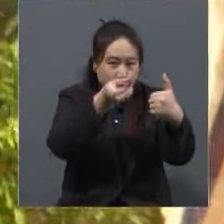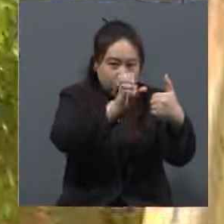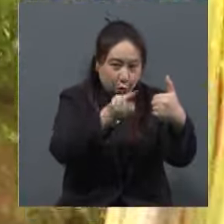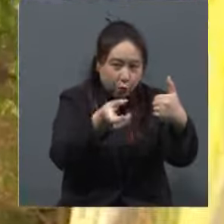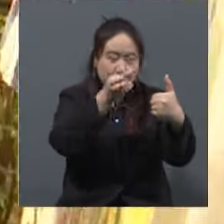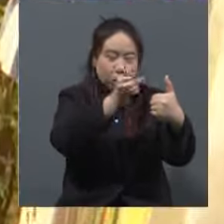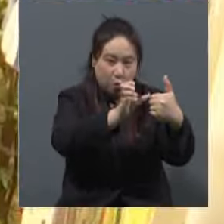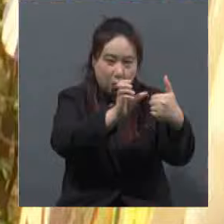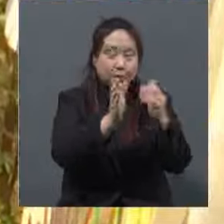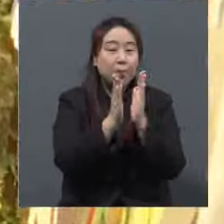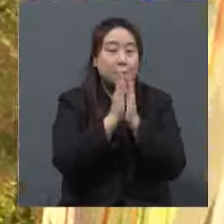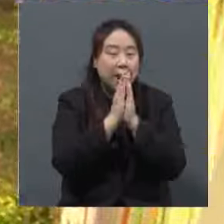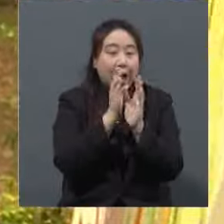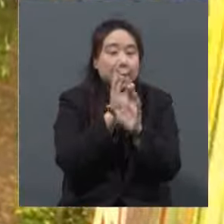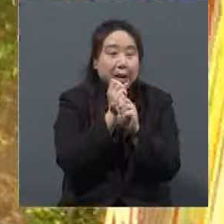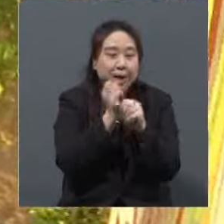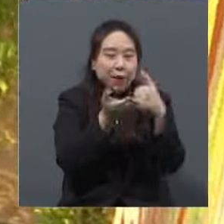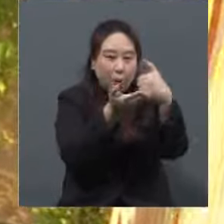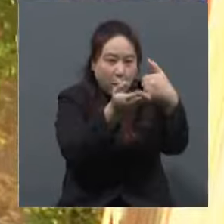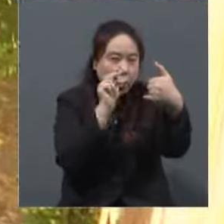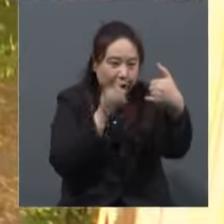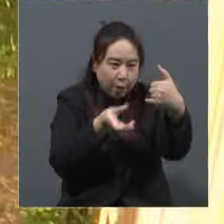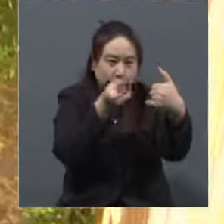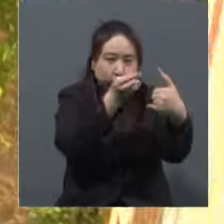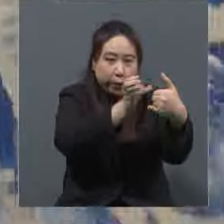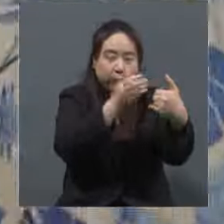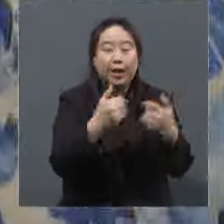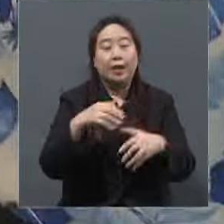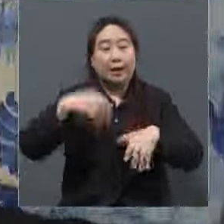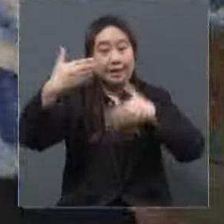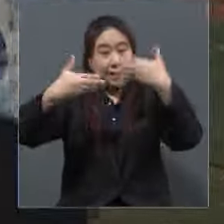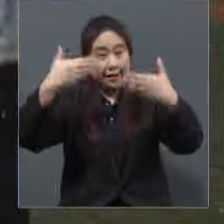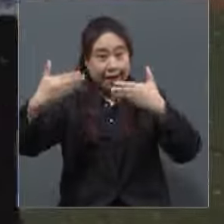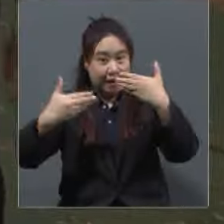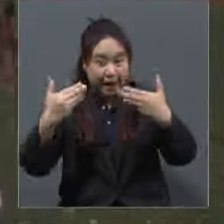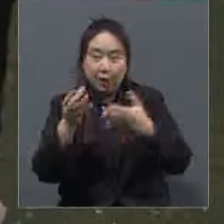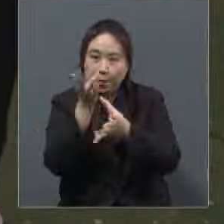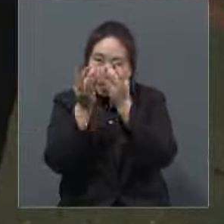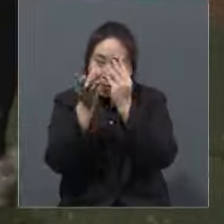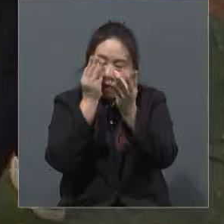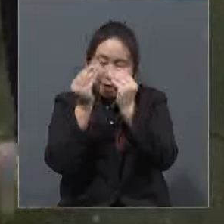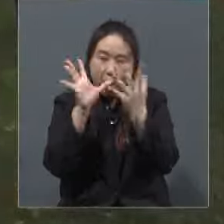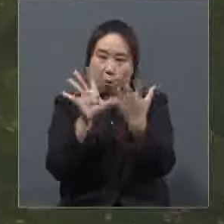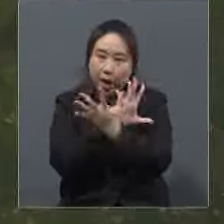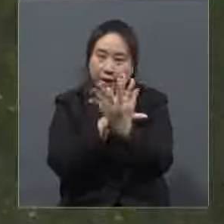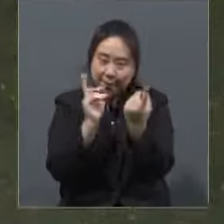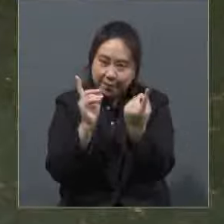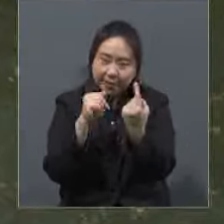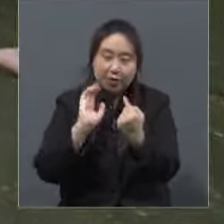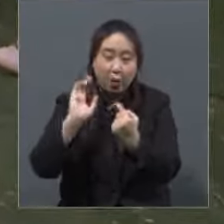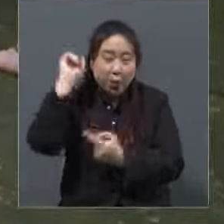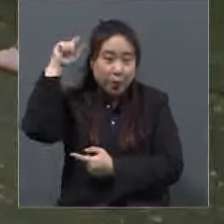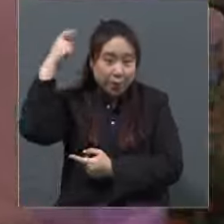ประดิษฐานองค์พระพุทธรูปอย่างงดงามจากนิทรรศการให้ความรู้เกี่ยวกับวัฒนธรรมประเพณีชาวมอญค่ะอย่างเช่นการ